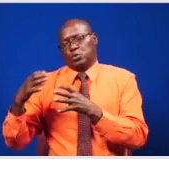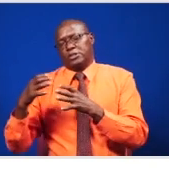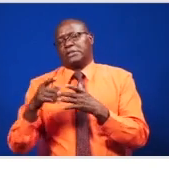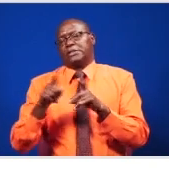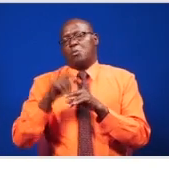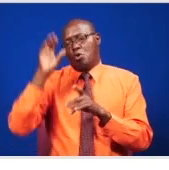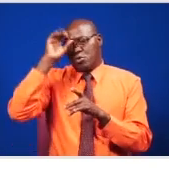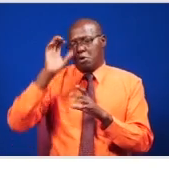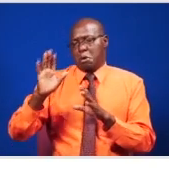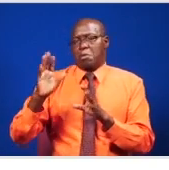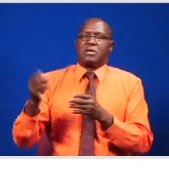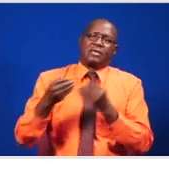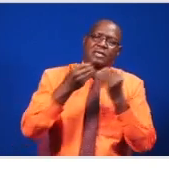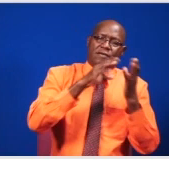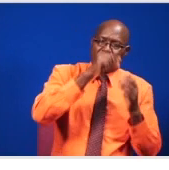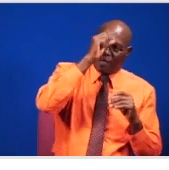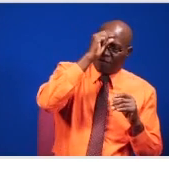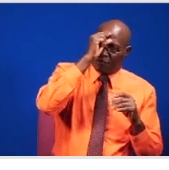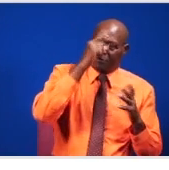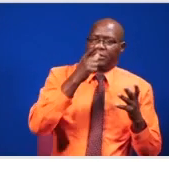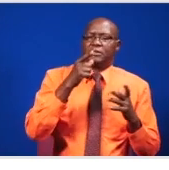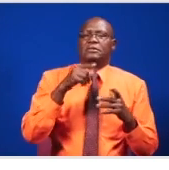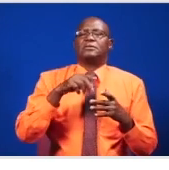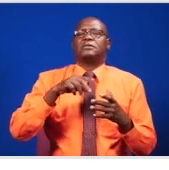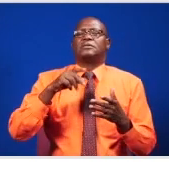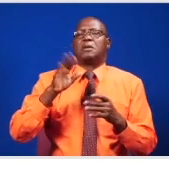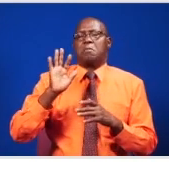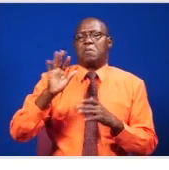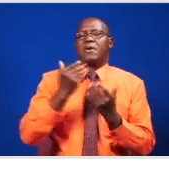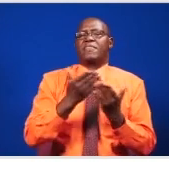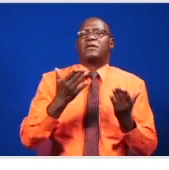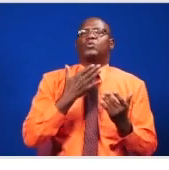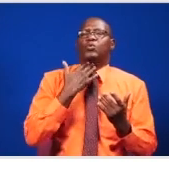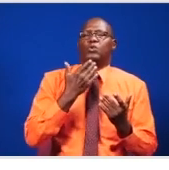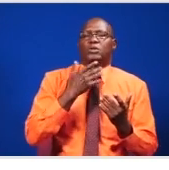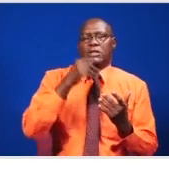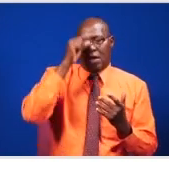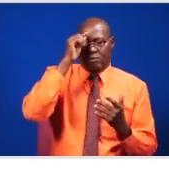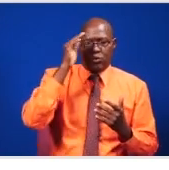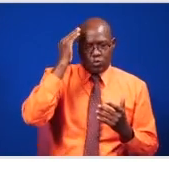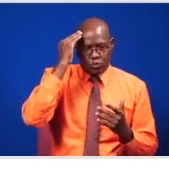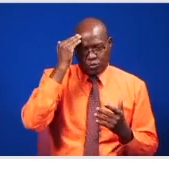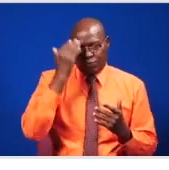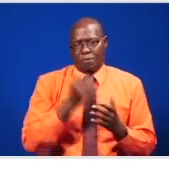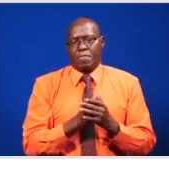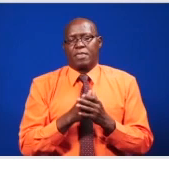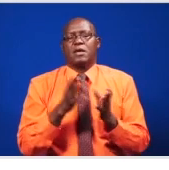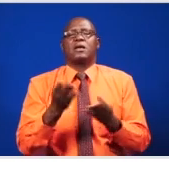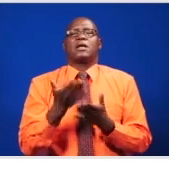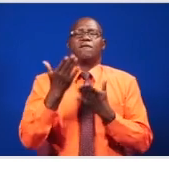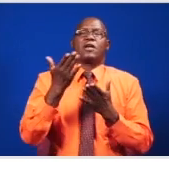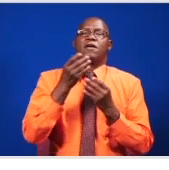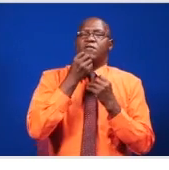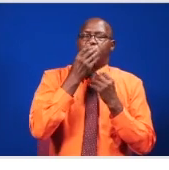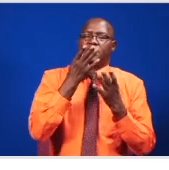wananchi kufikishia serikali ili swala ambalo wanataka liangaziwe. Radio is the most effective way of delivering information due